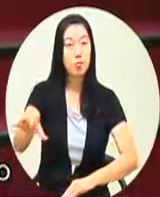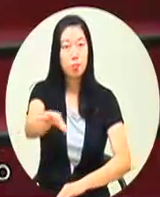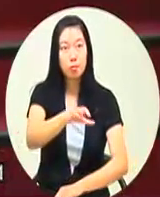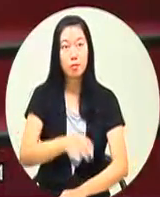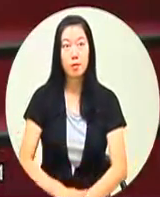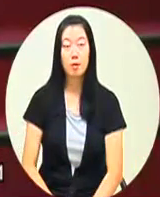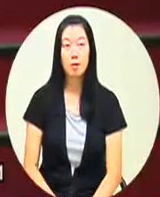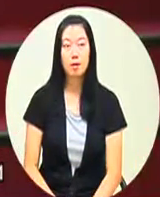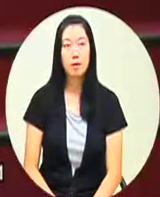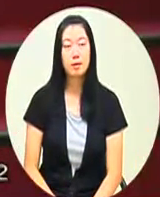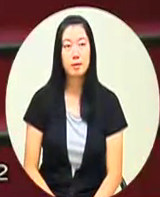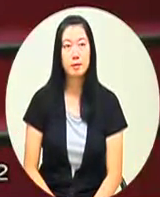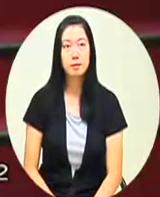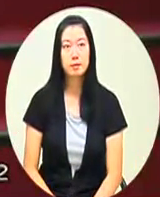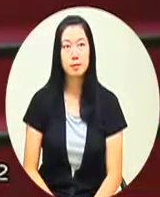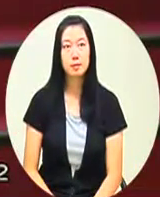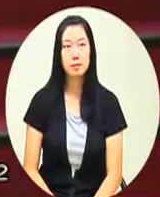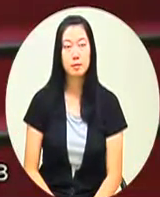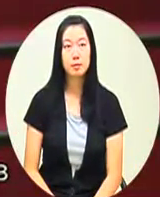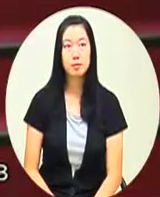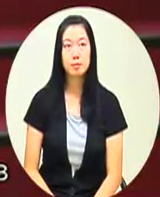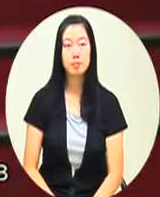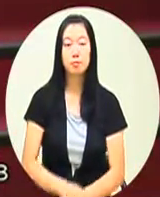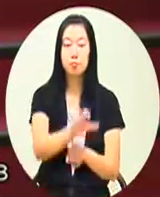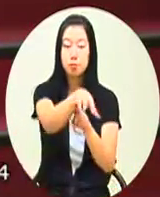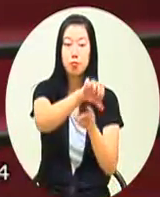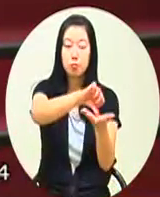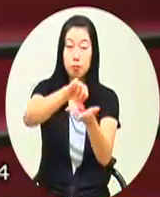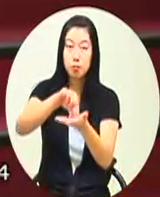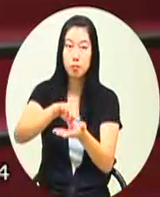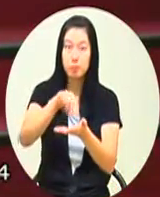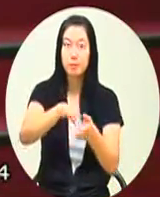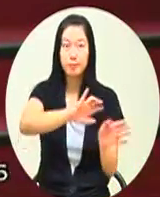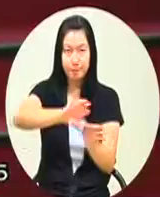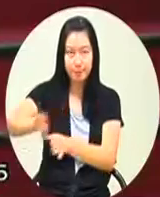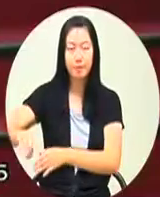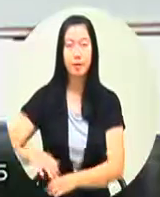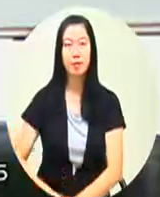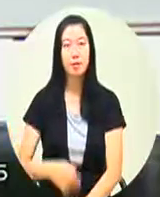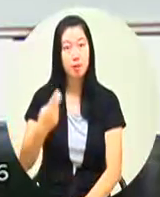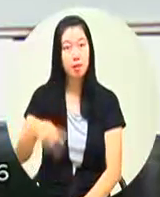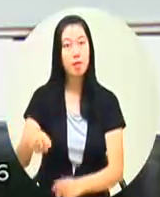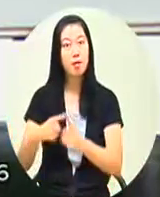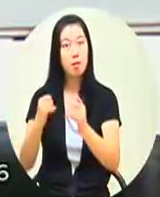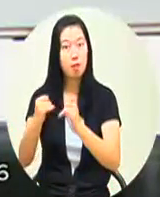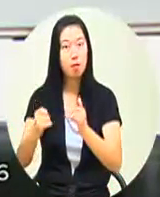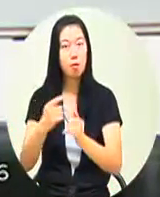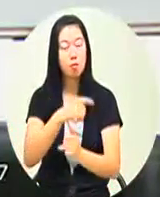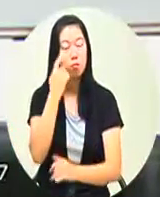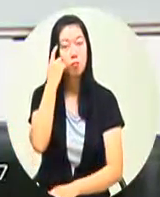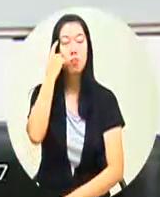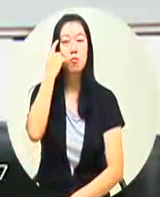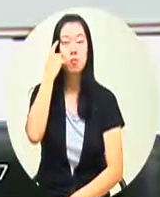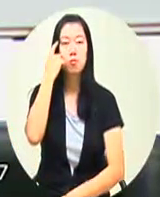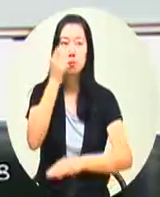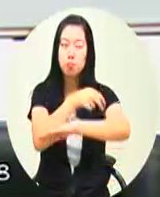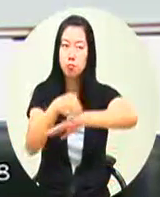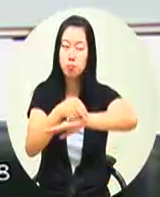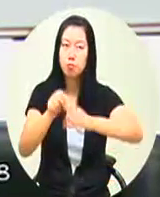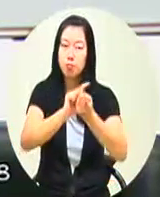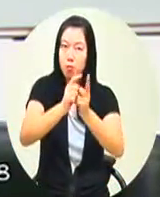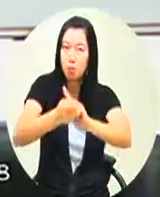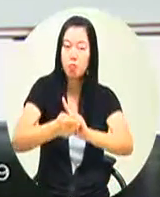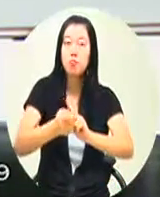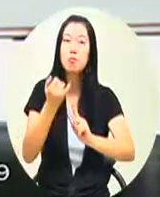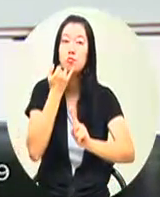除了做农之外呢，也有一些乡亲认为也应该转型为